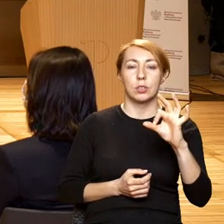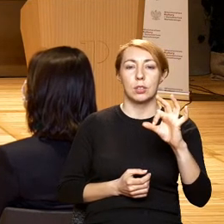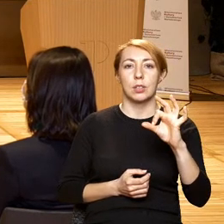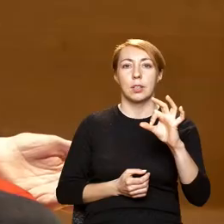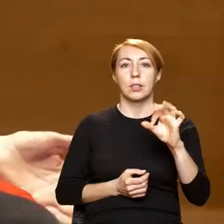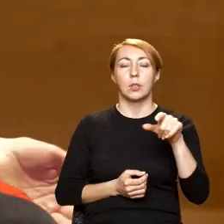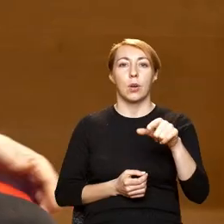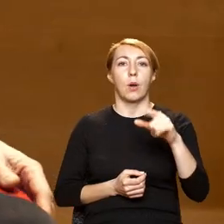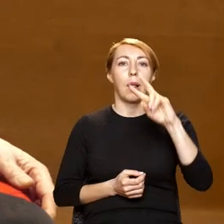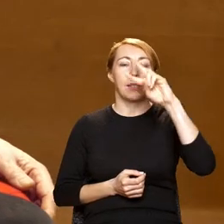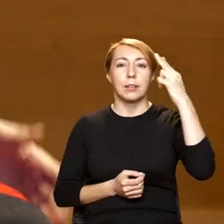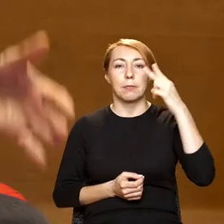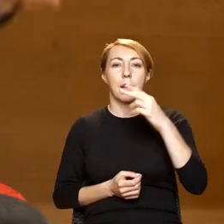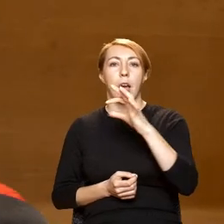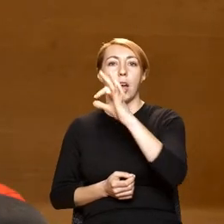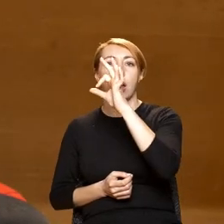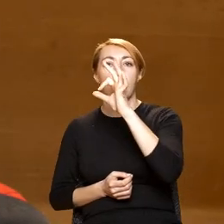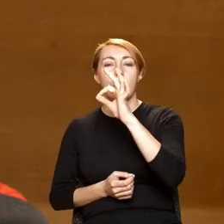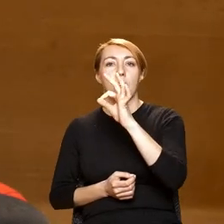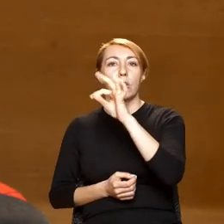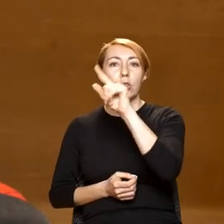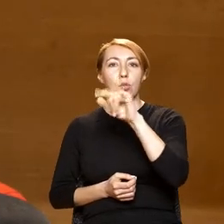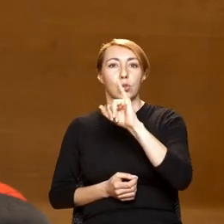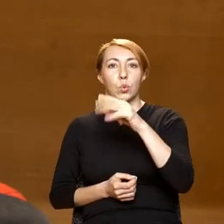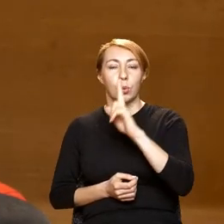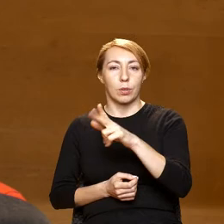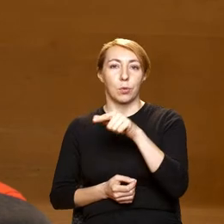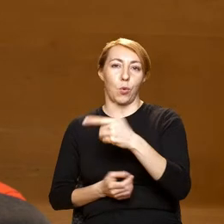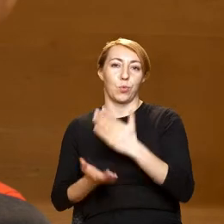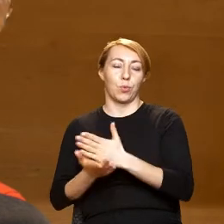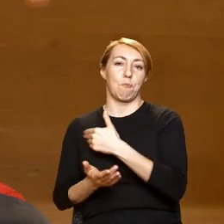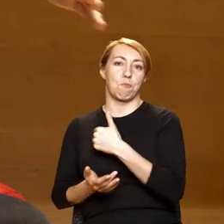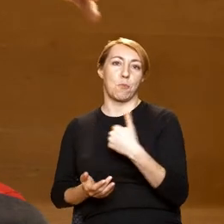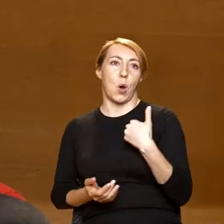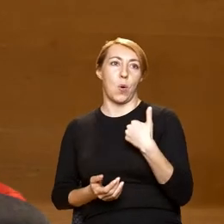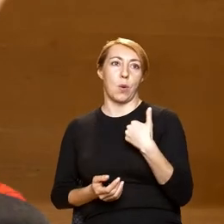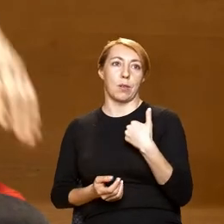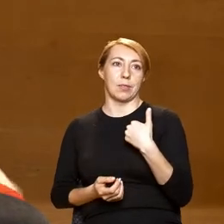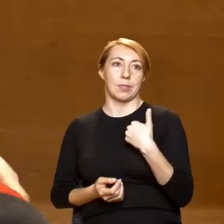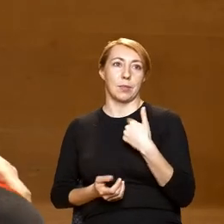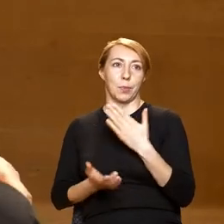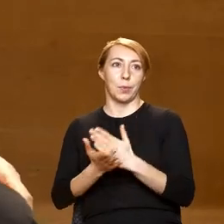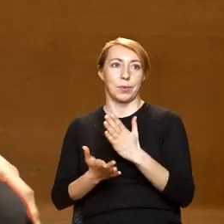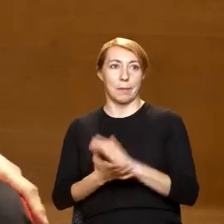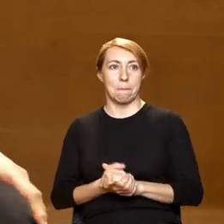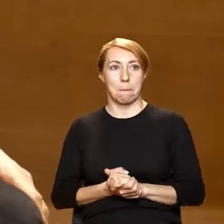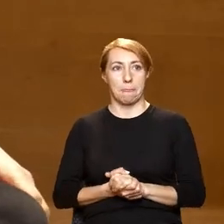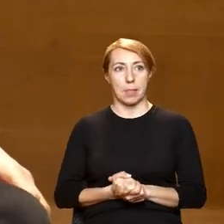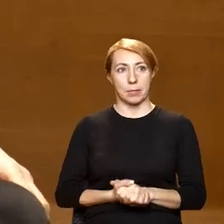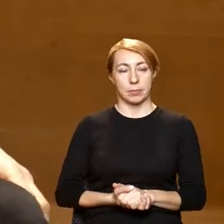był już Polak. Kiedy czytasz, on zawsze pierwszy, a ten biedny siedzi.